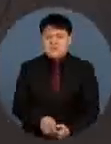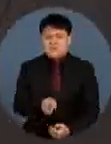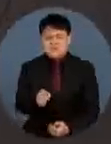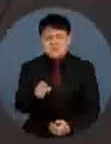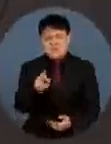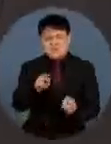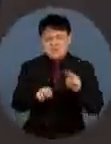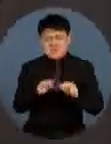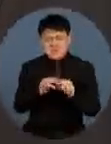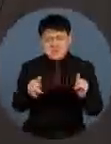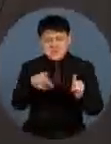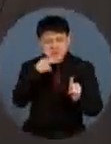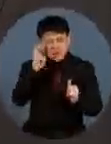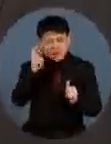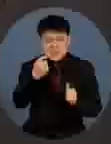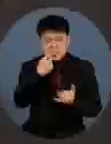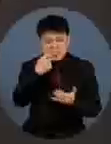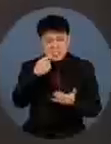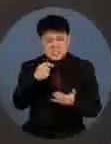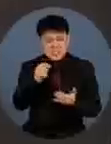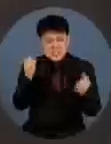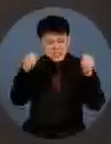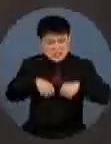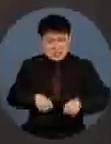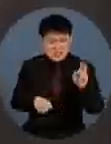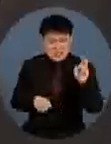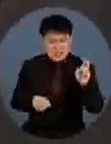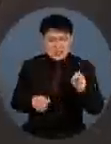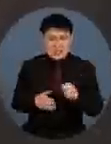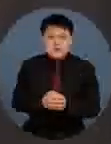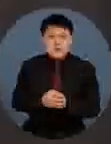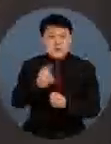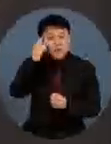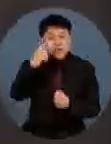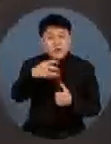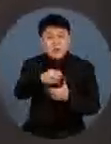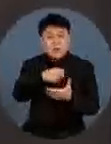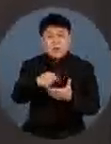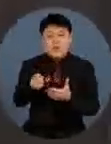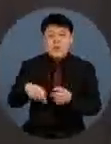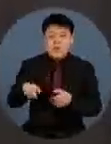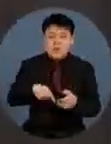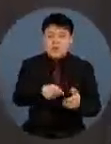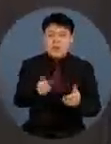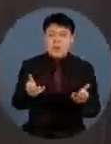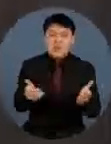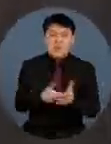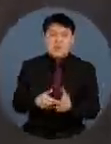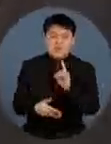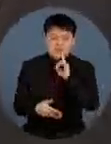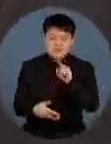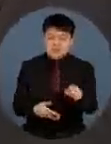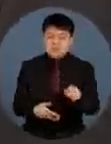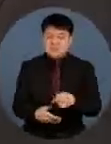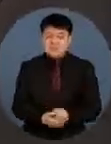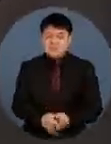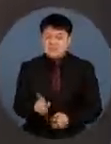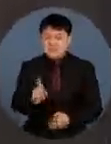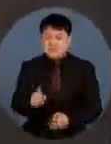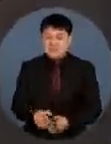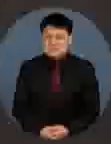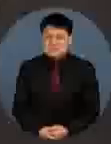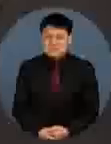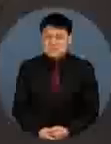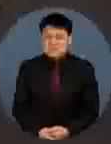두겠지만 이렇게 네. 하는 건 백이 망한 거죠. 이쪽을 두어서요? 그렇죠. 네. 두고 딸 때 젖혀버리면 바둑이 거의 끝났다고 봐야 돼요. 네. 그러니까 이거는